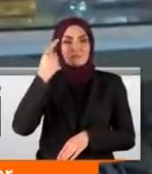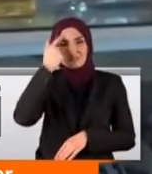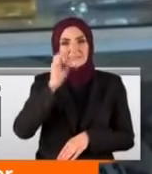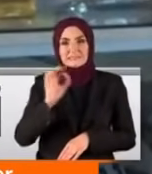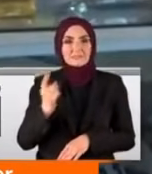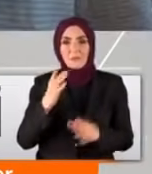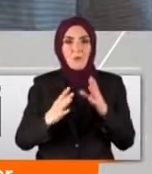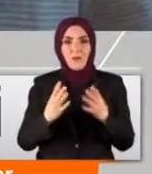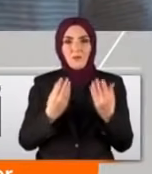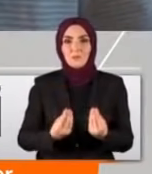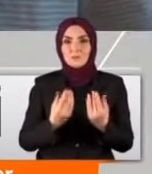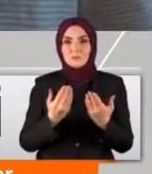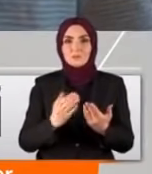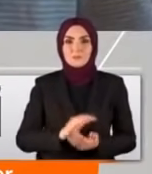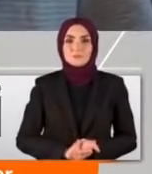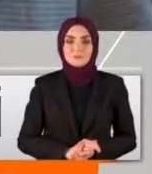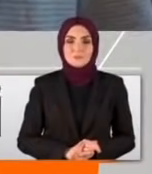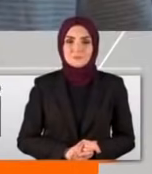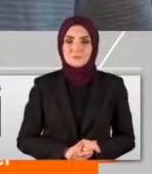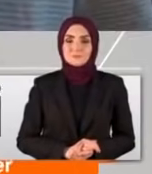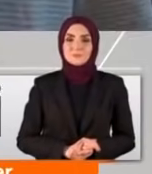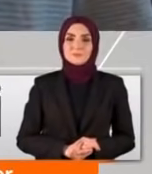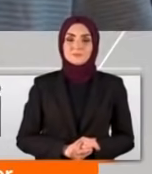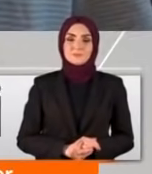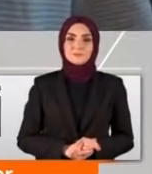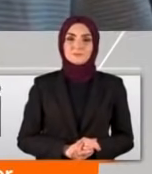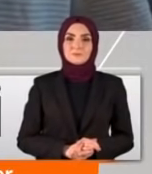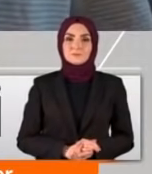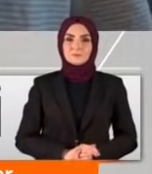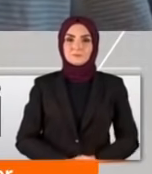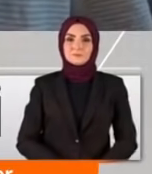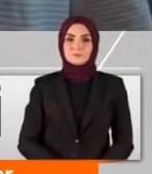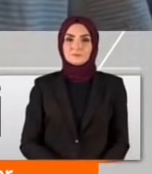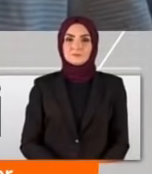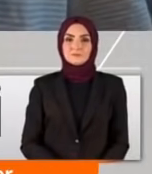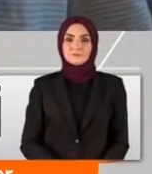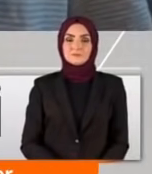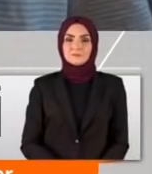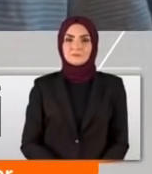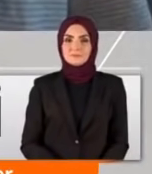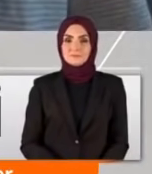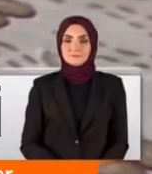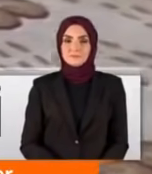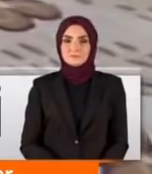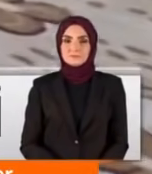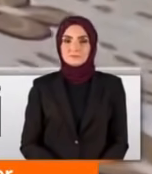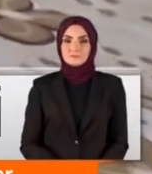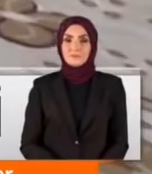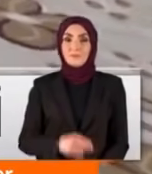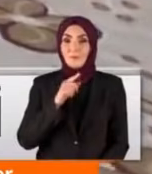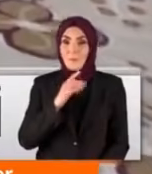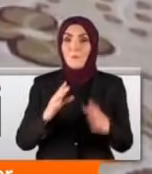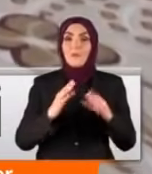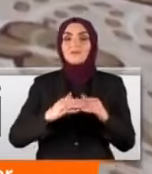maalesef kuş peşinden koştuğu için balkondan düşüyor ve bir ayağını kaybediyor. İşte o